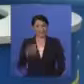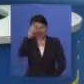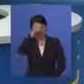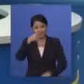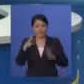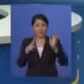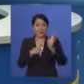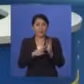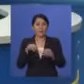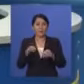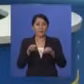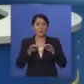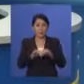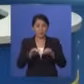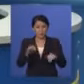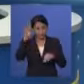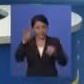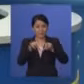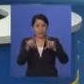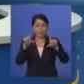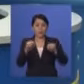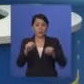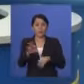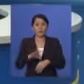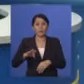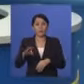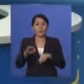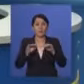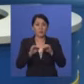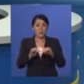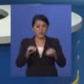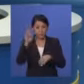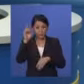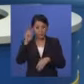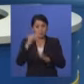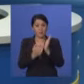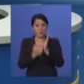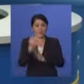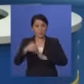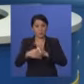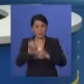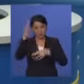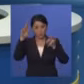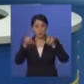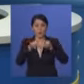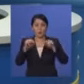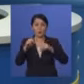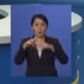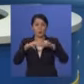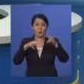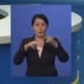Биыл 9 мыңға жоқ бүлдіршін мектеп табалдырығын алғаш аттайды. Облыста оқушылар санының артуына байланысты жаңа мектептер тұрғызылып